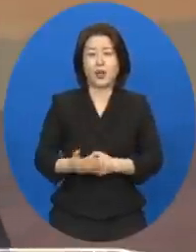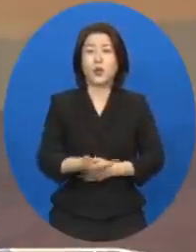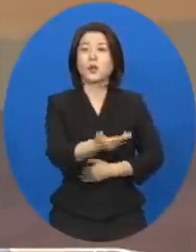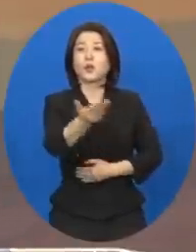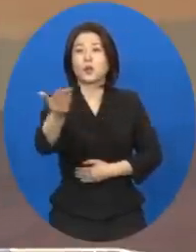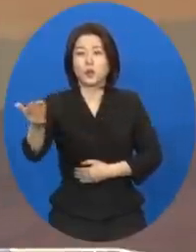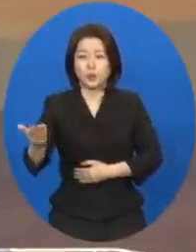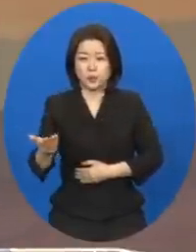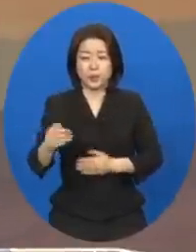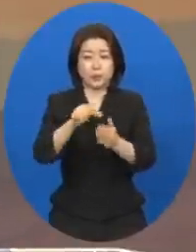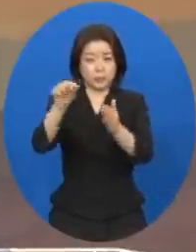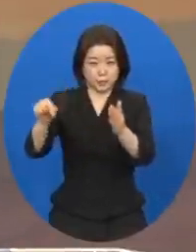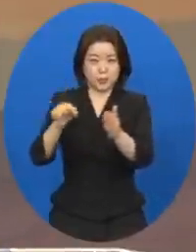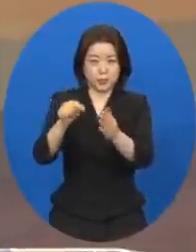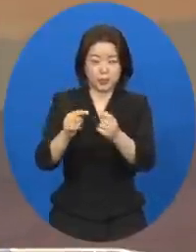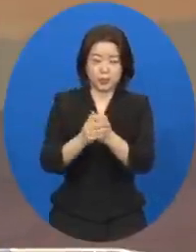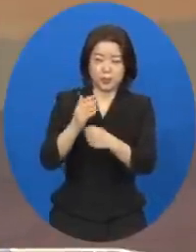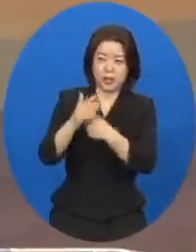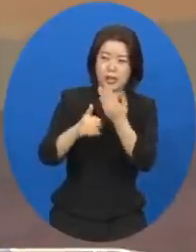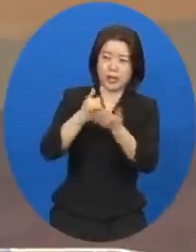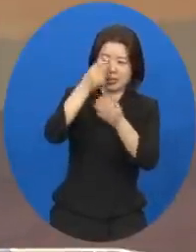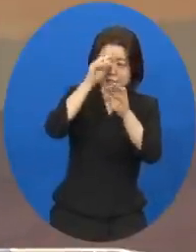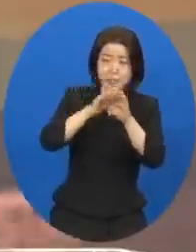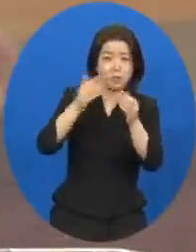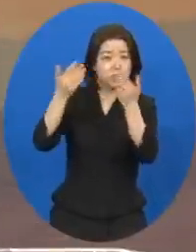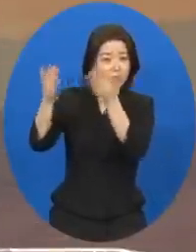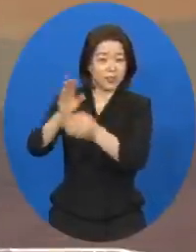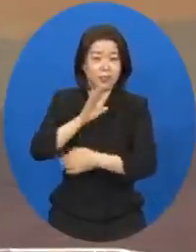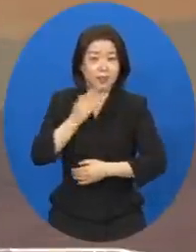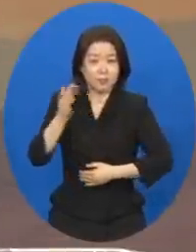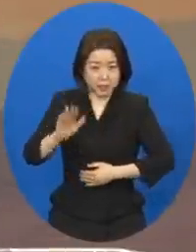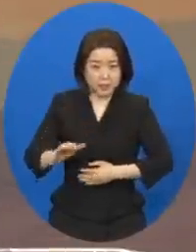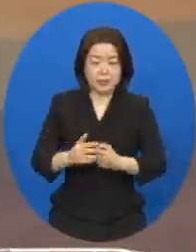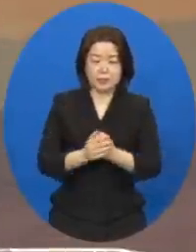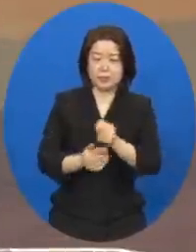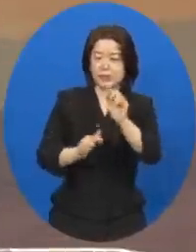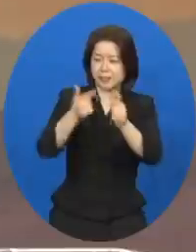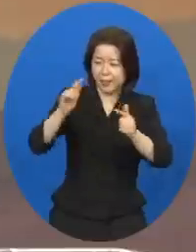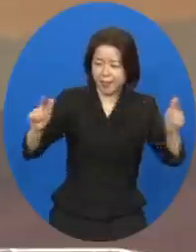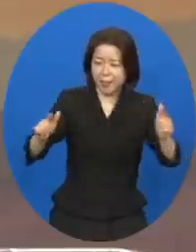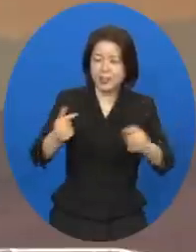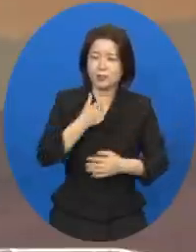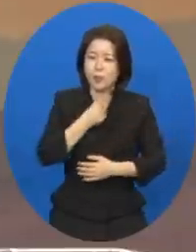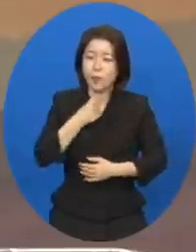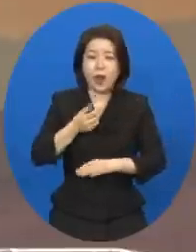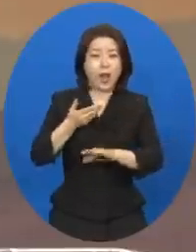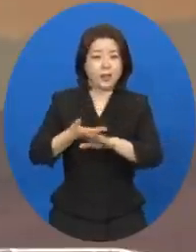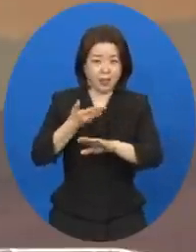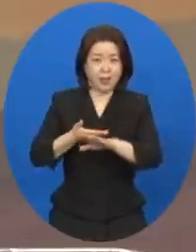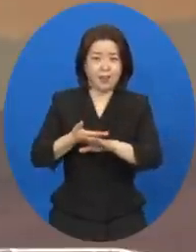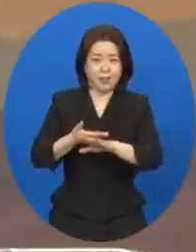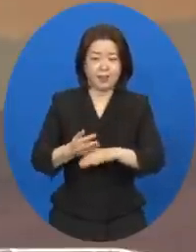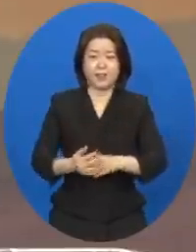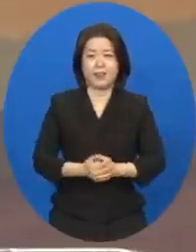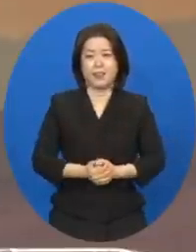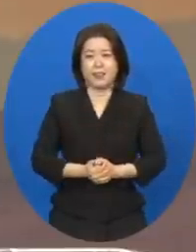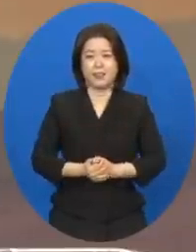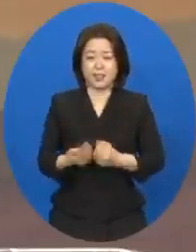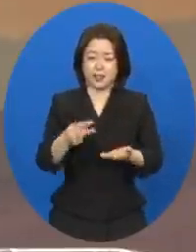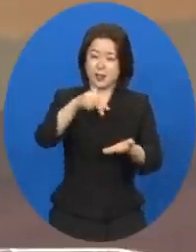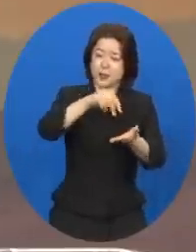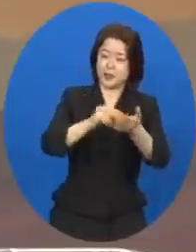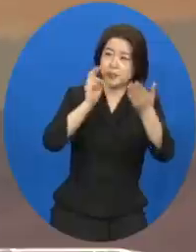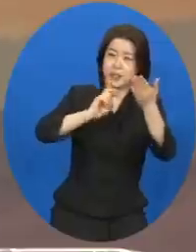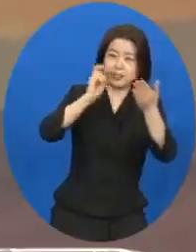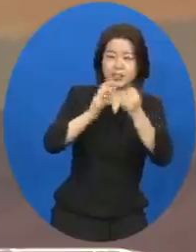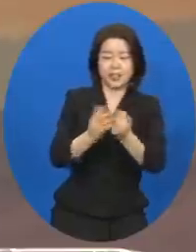중에도 하나님께 예배드리지만 다양한 취향이 있으실 거예요. 뭐 일어나서